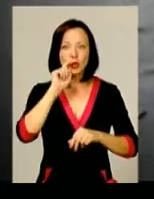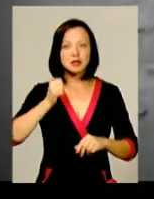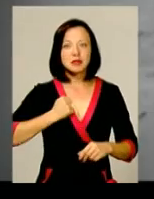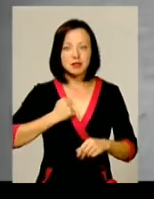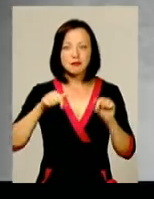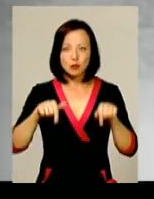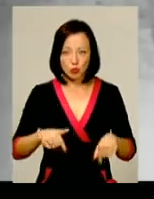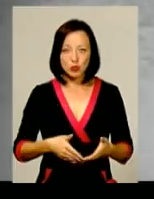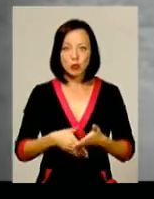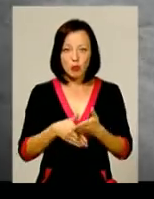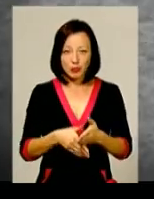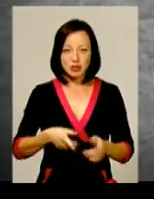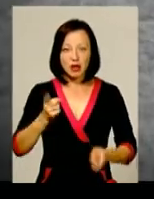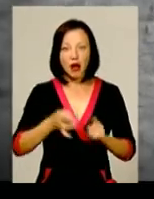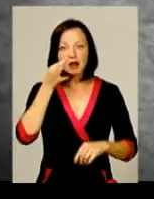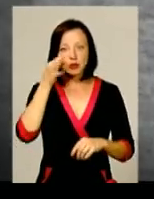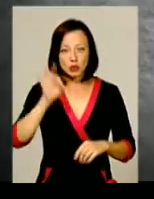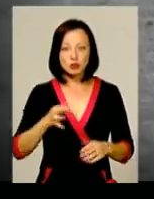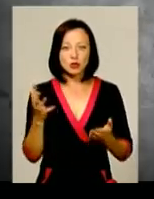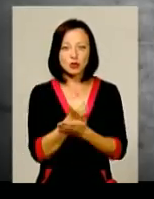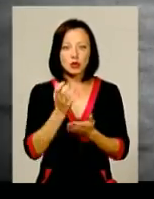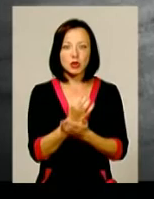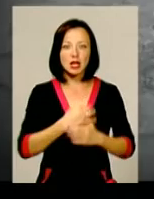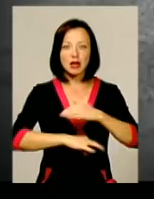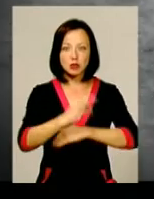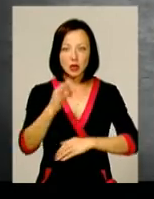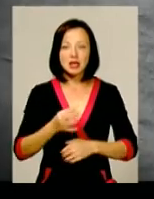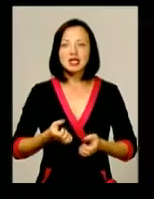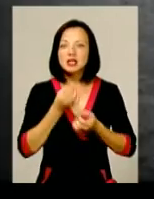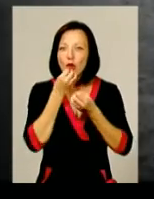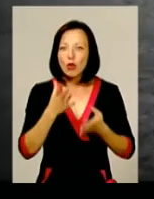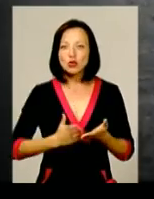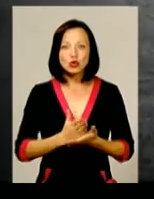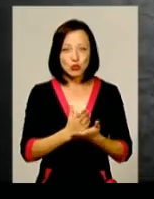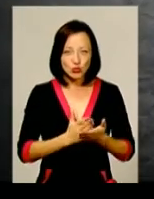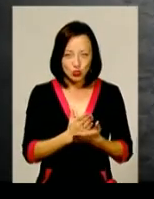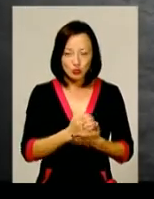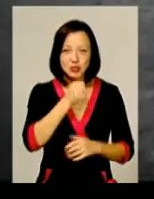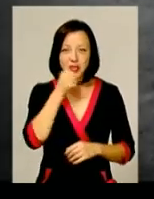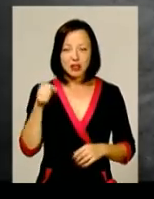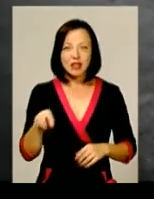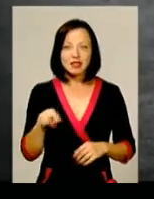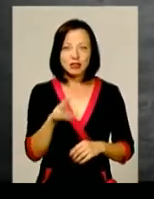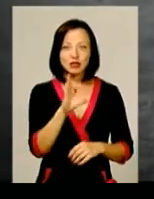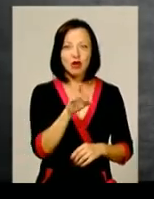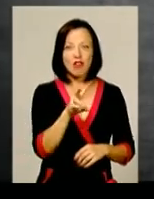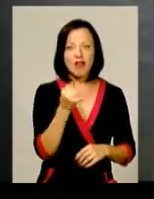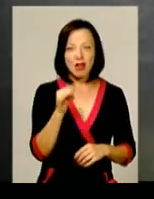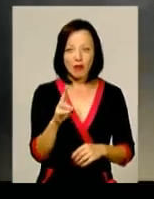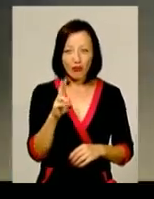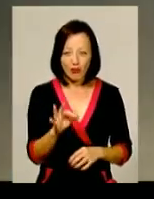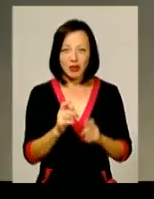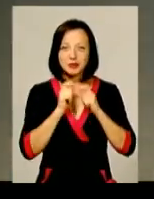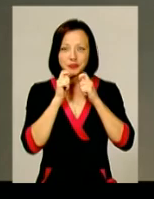У цьому йому допоможе реальний досвід, здобутий на сході. Загідну службу у Збройних силах України старшого лейтенанта Соловейка уже